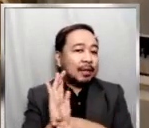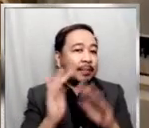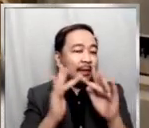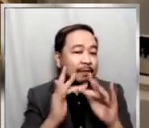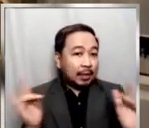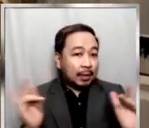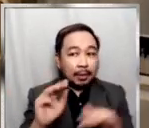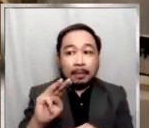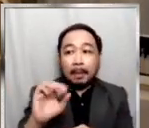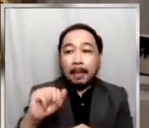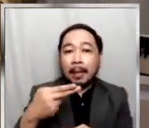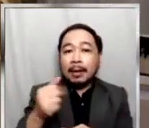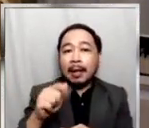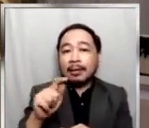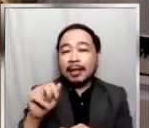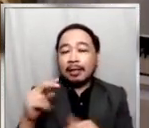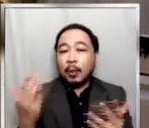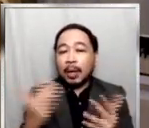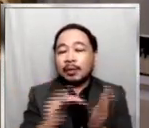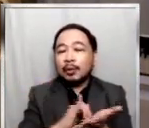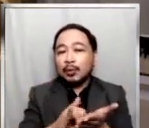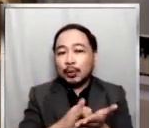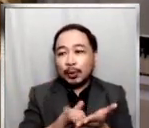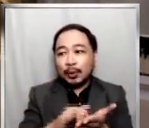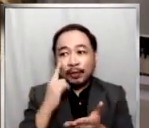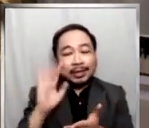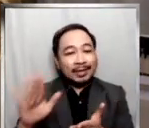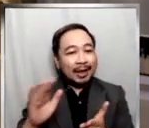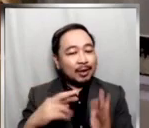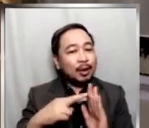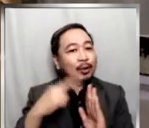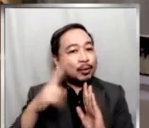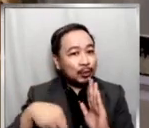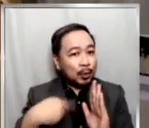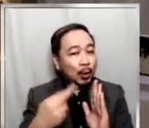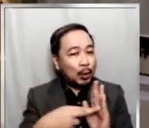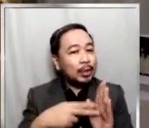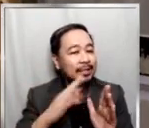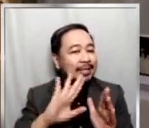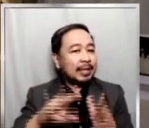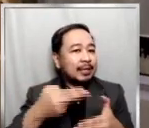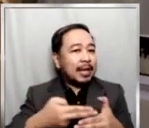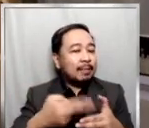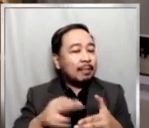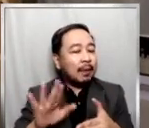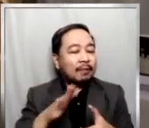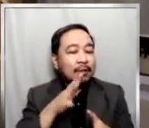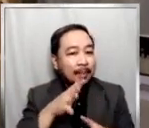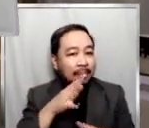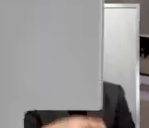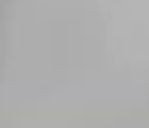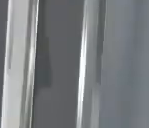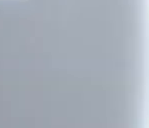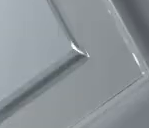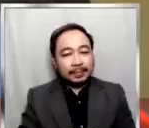York City. Ito ay para sa kanyang pagganap sa pelikulang In the Name of the Mother. Yan ang chika ni Aubrey